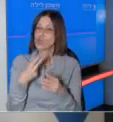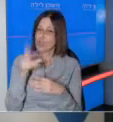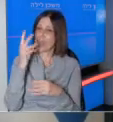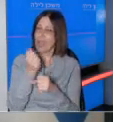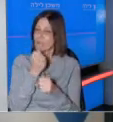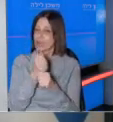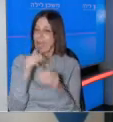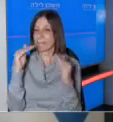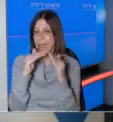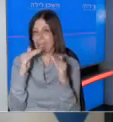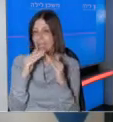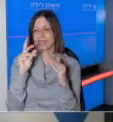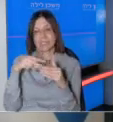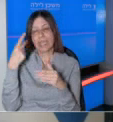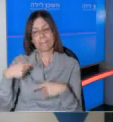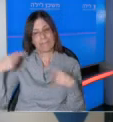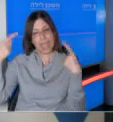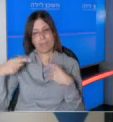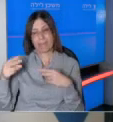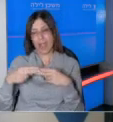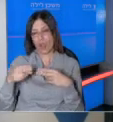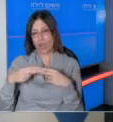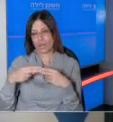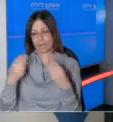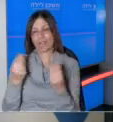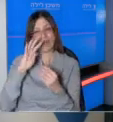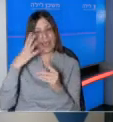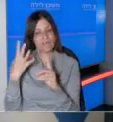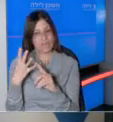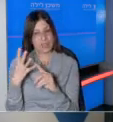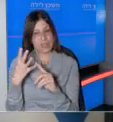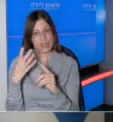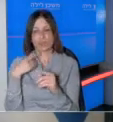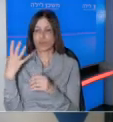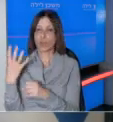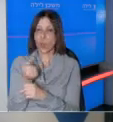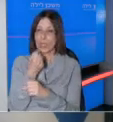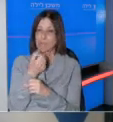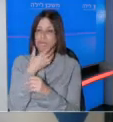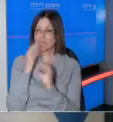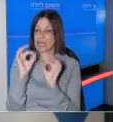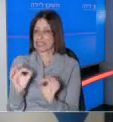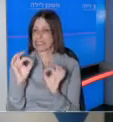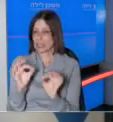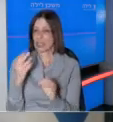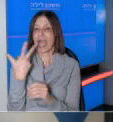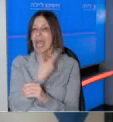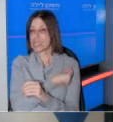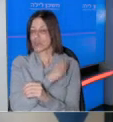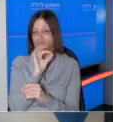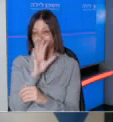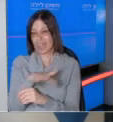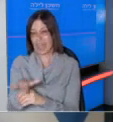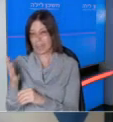עבודה מהבית, זה יקרה בימים הקרובים. דבר רביעי, אנחנו לוקחים בשיא הרצינות את החיסונים